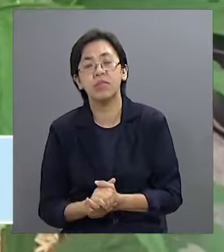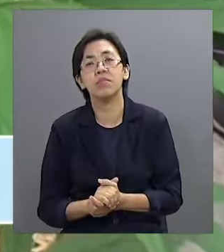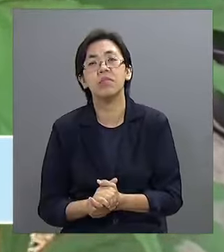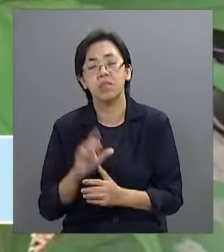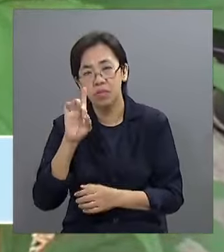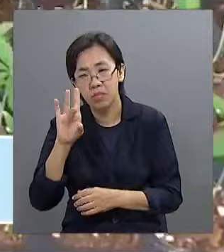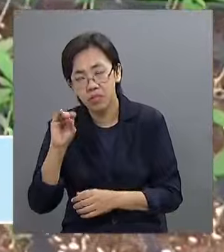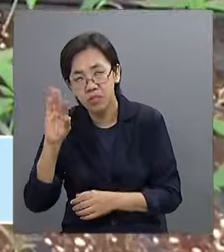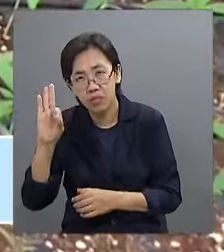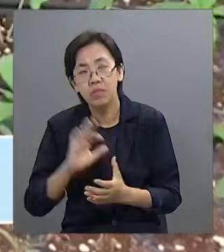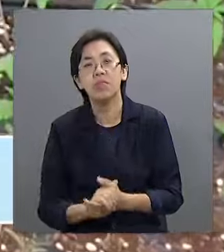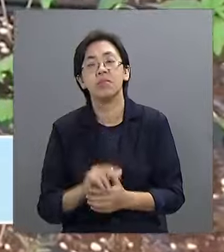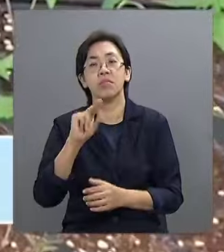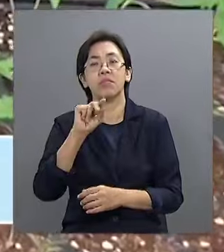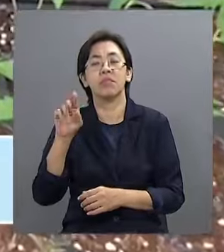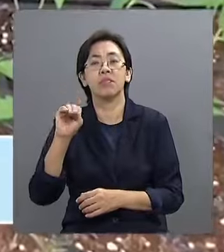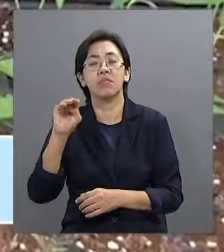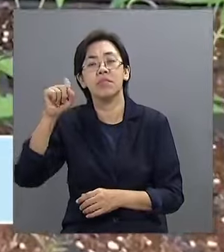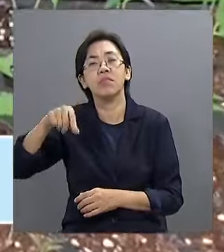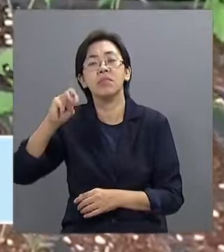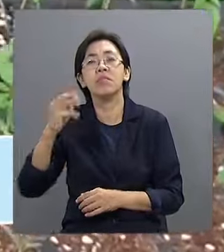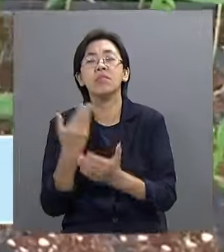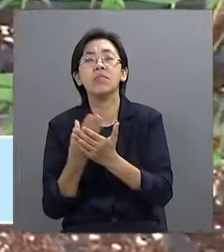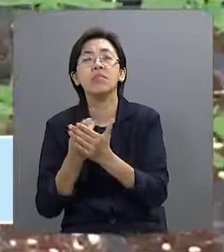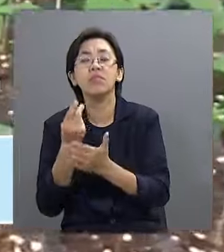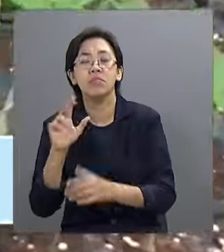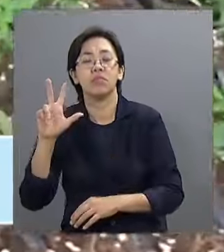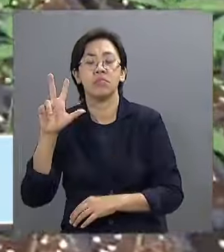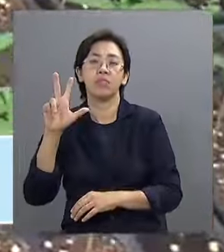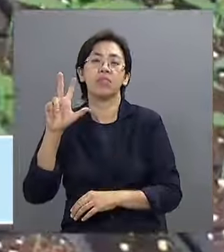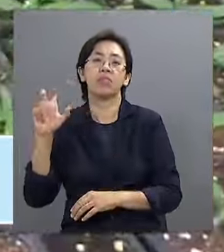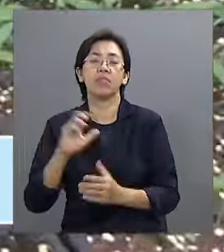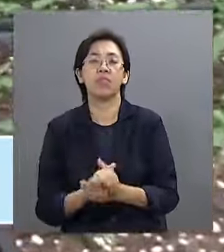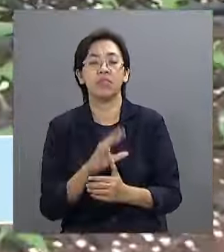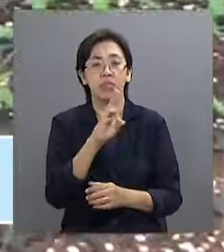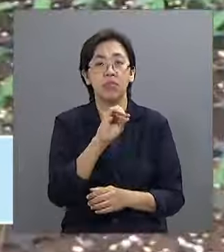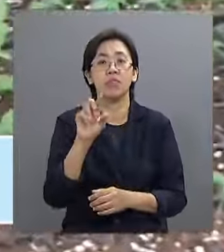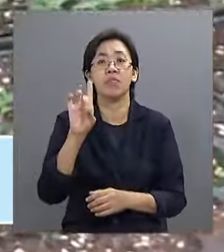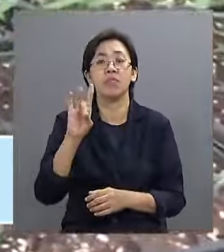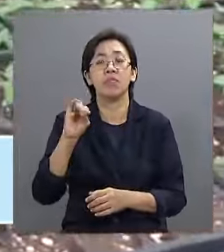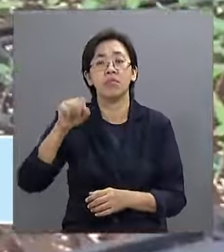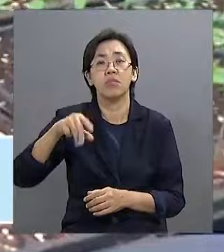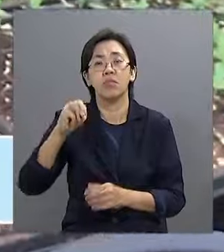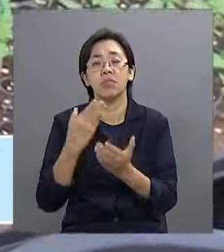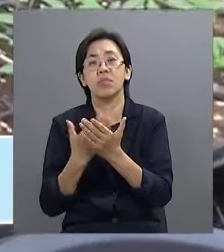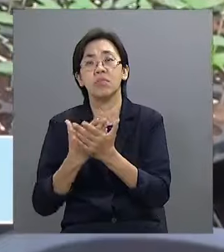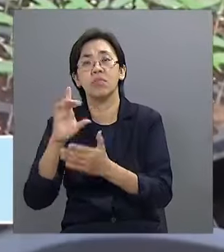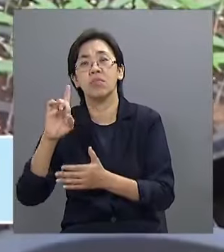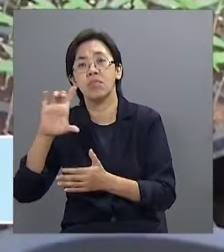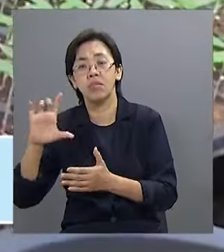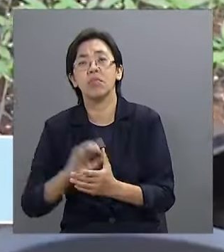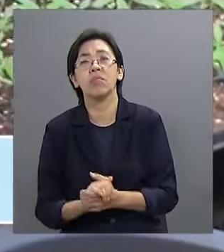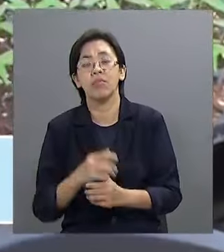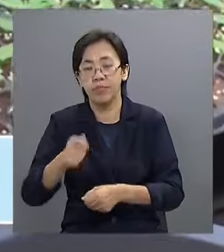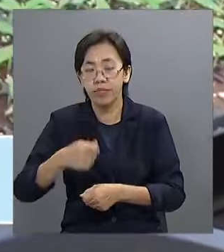าท 30-40 ซมราคา300บาทและ 70-80 ซมราคา800บาทพร้อมจดแจ้งในครัวเรือน